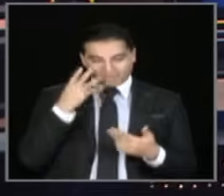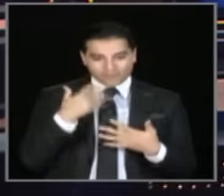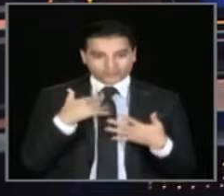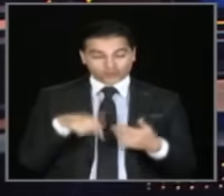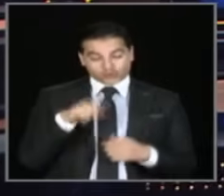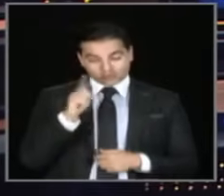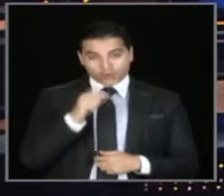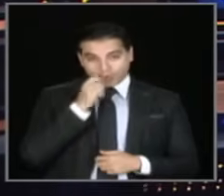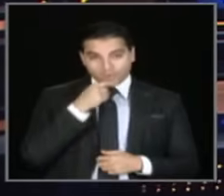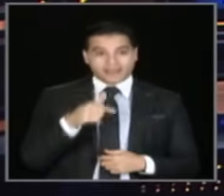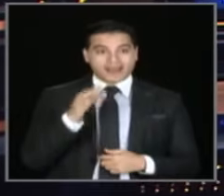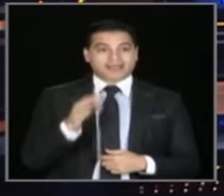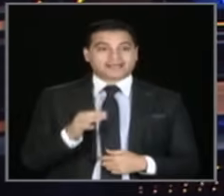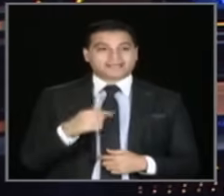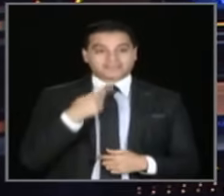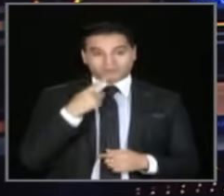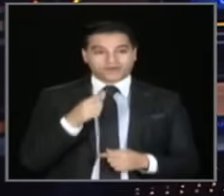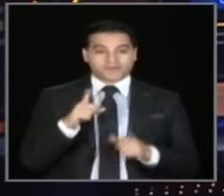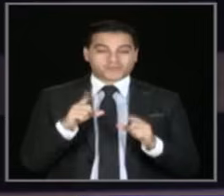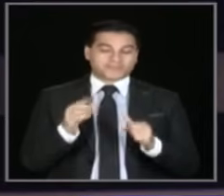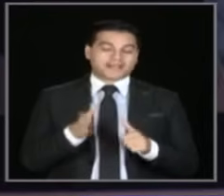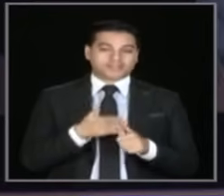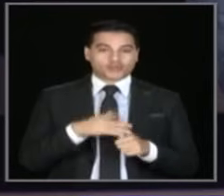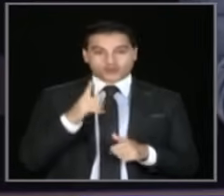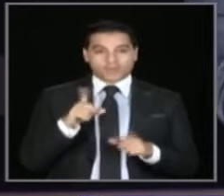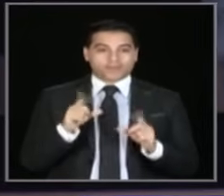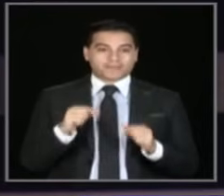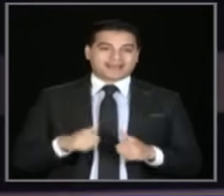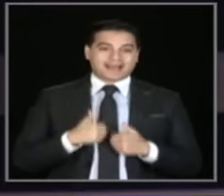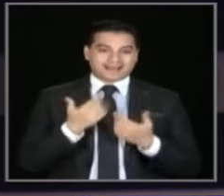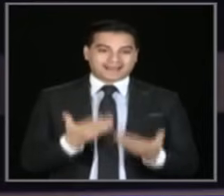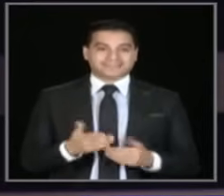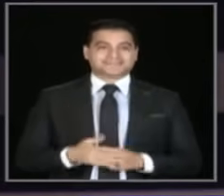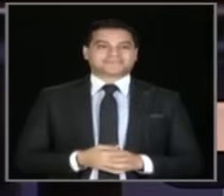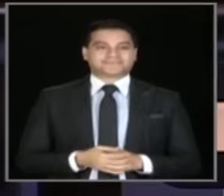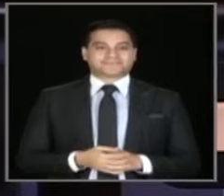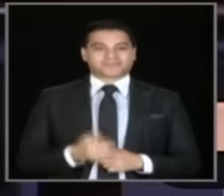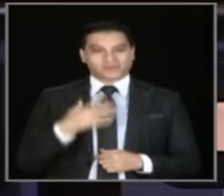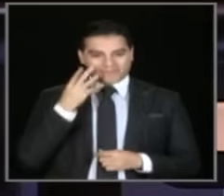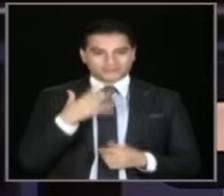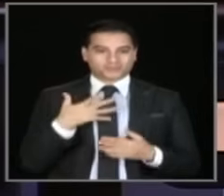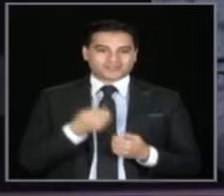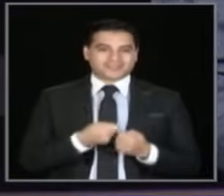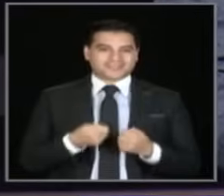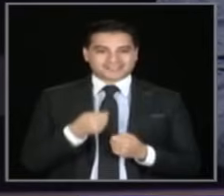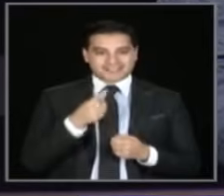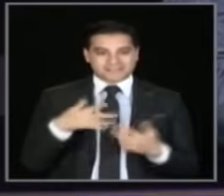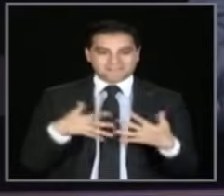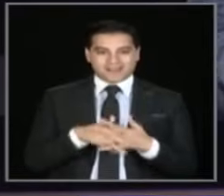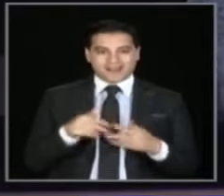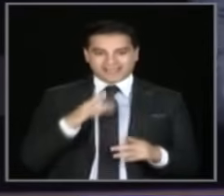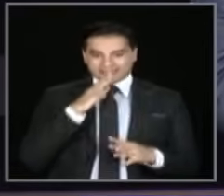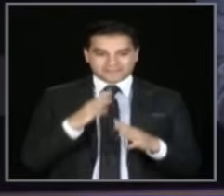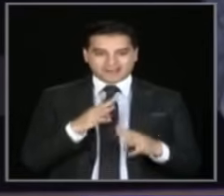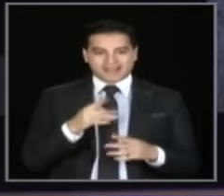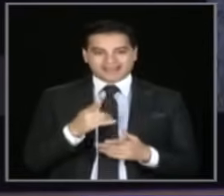يوم يعني بنقول very special، يوم مميز جدا بالنسبة لك. أنا مبسوطة أكتر والله. فإنك تبقي معنا يوم عيد ميلادك،